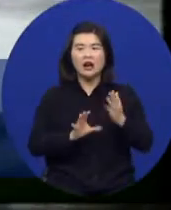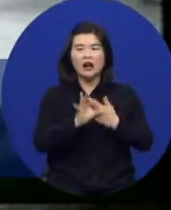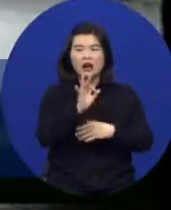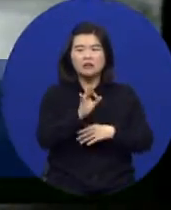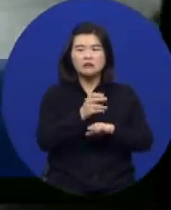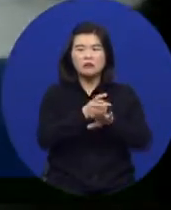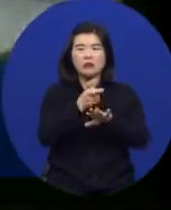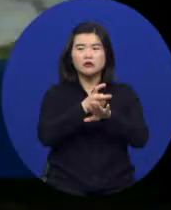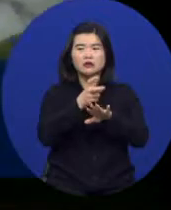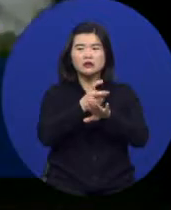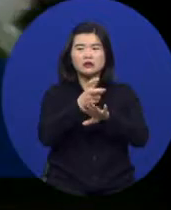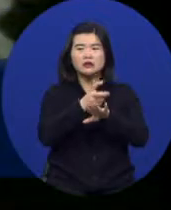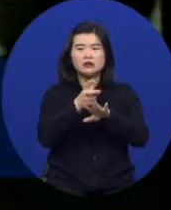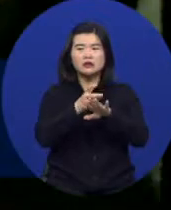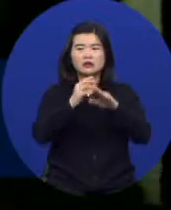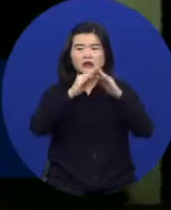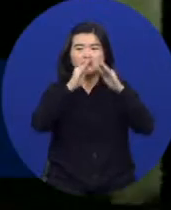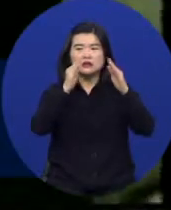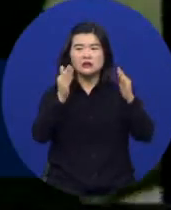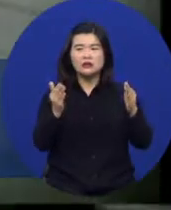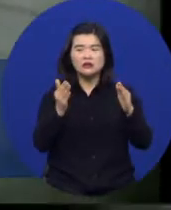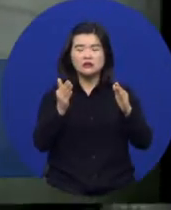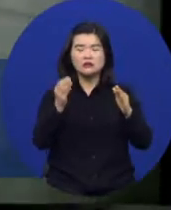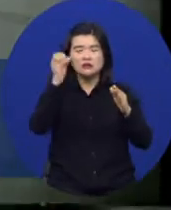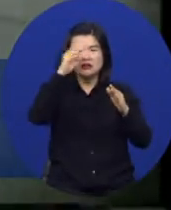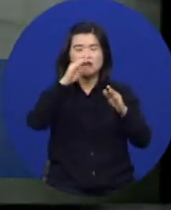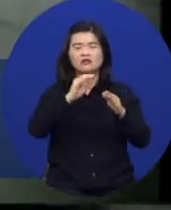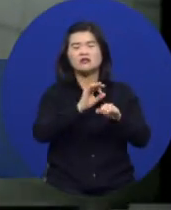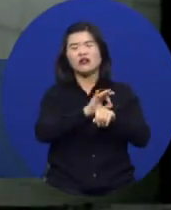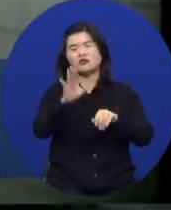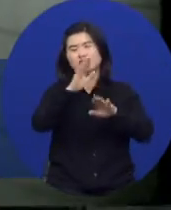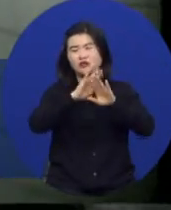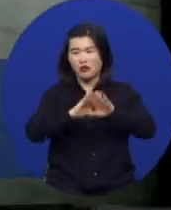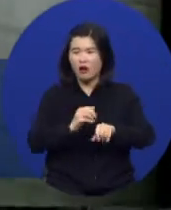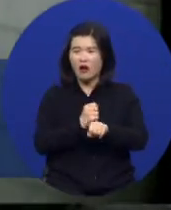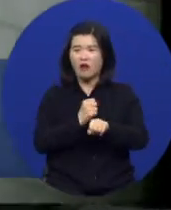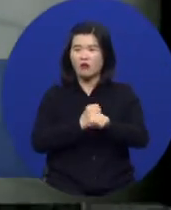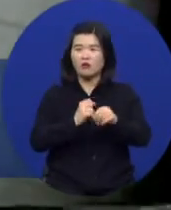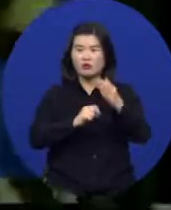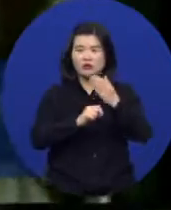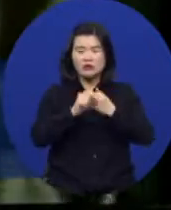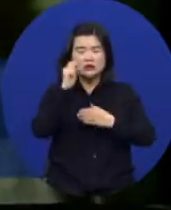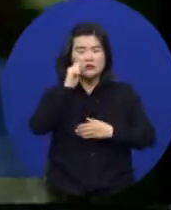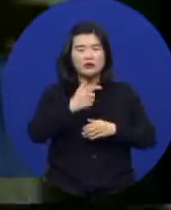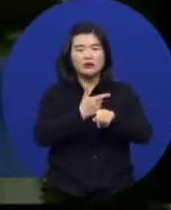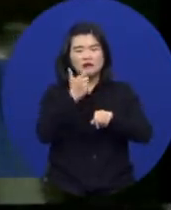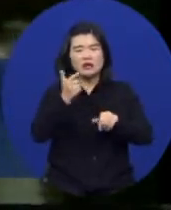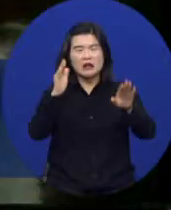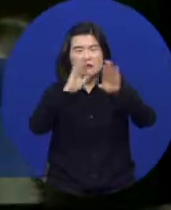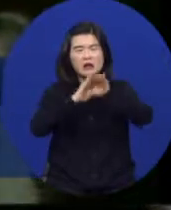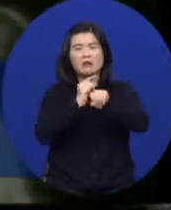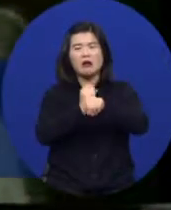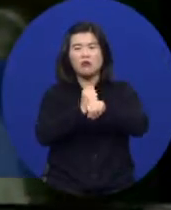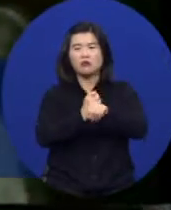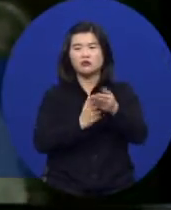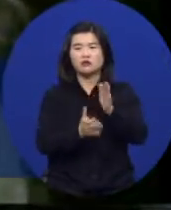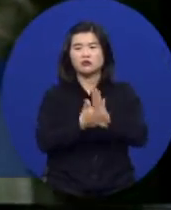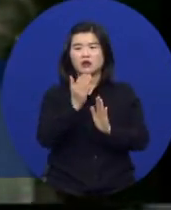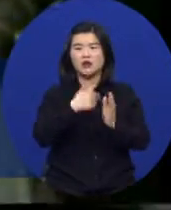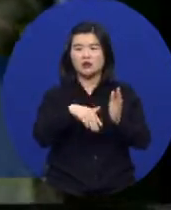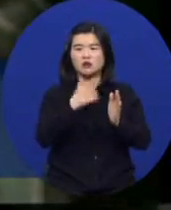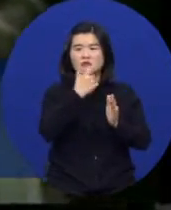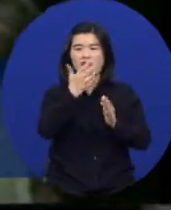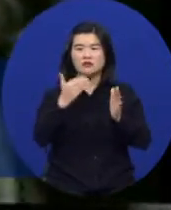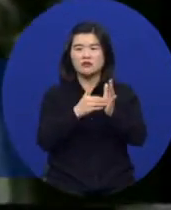아침에 버스가 돼가지고 뭐 백봉 쳐가지고 절하고 새벽에 가끔 6시에 가나오대. 그리고 제주시가 화장을 안